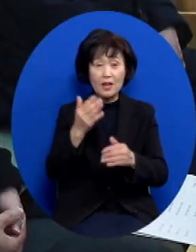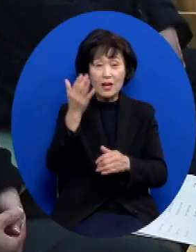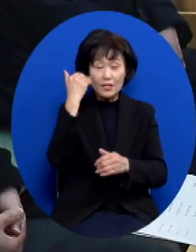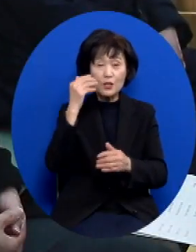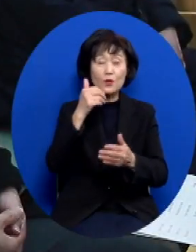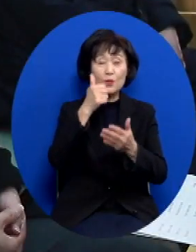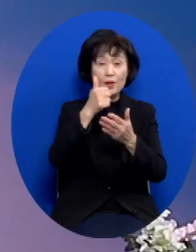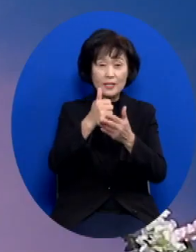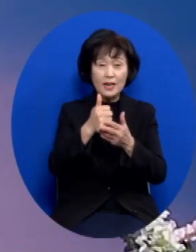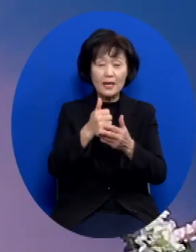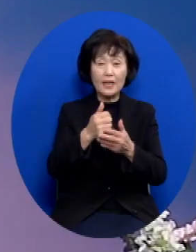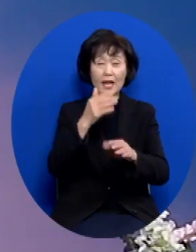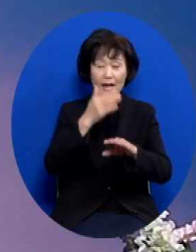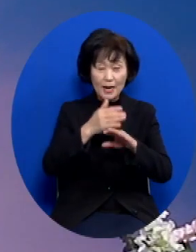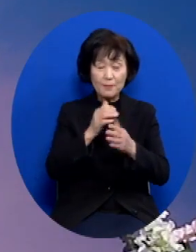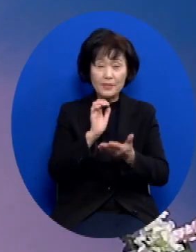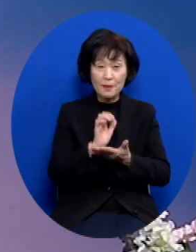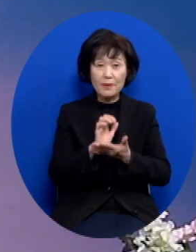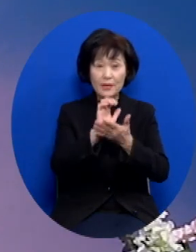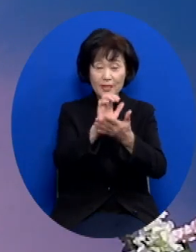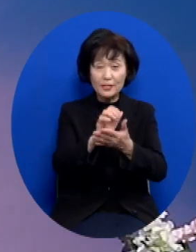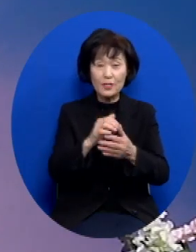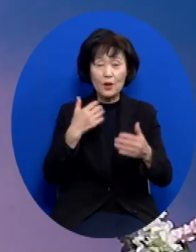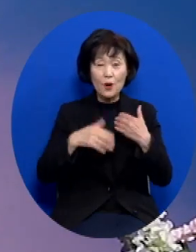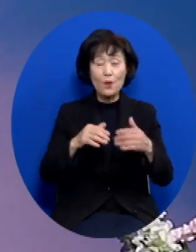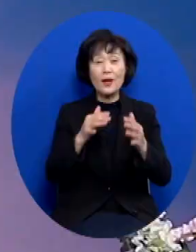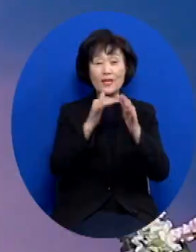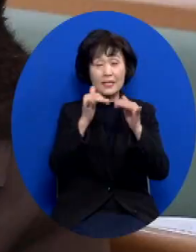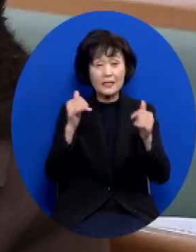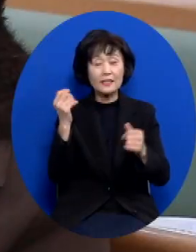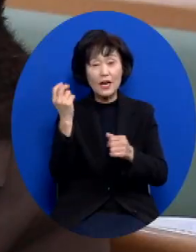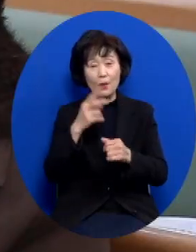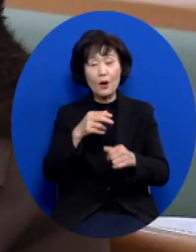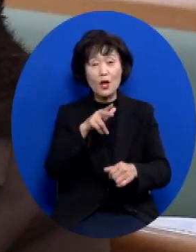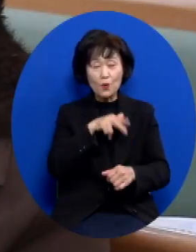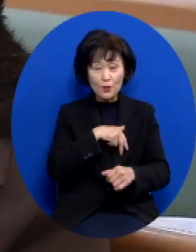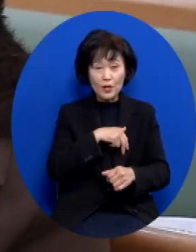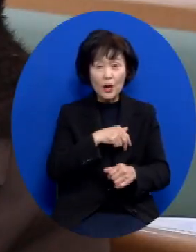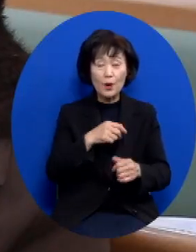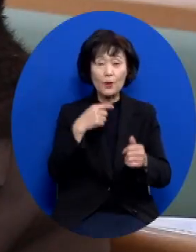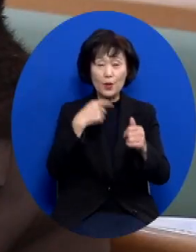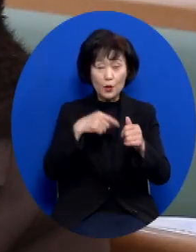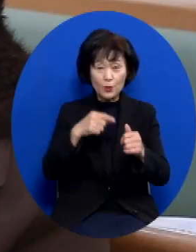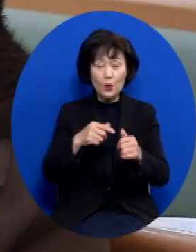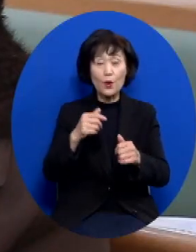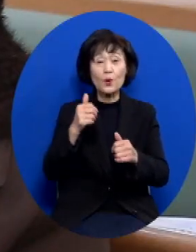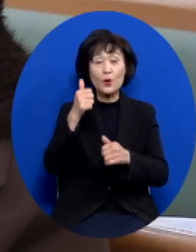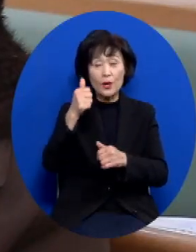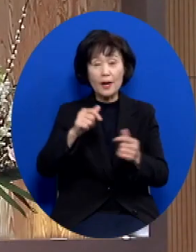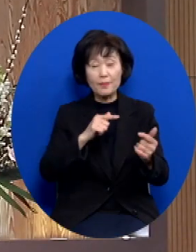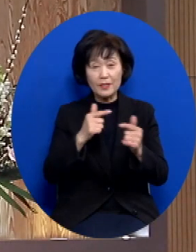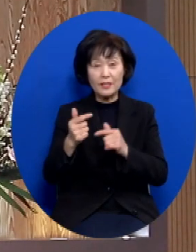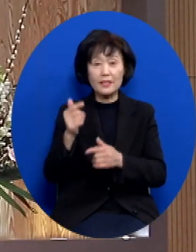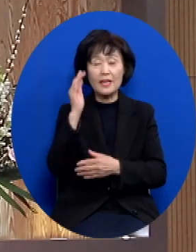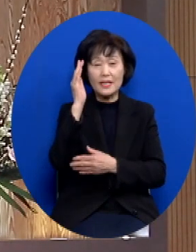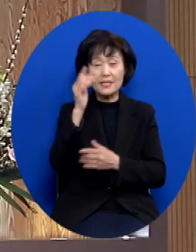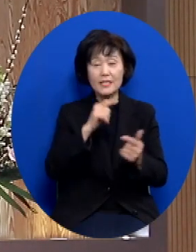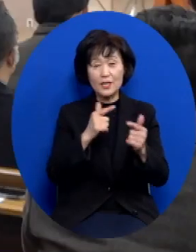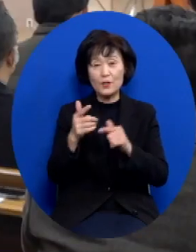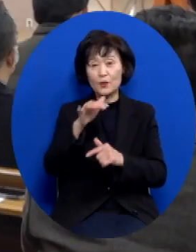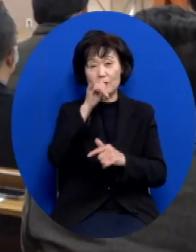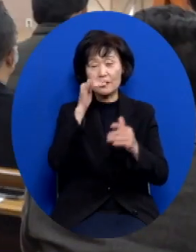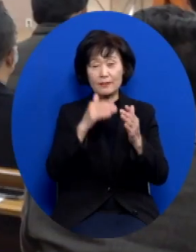전달하고 세기총 대표회장 김종호 목사의 환영사와 국회의원, 교육감 등의 인사가 이어졌습니다.